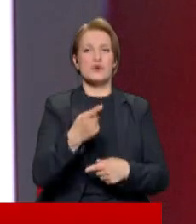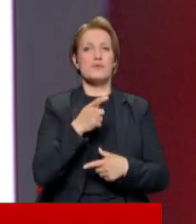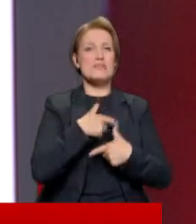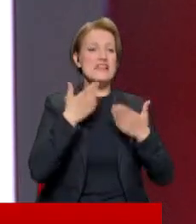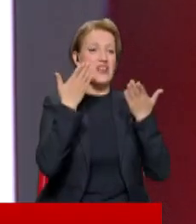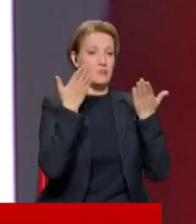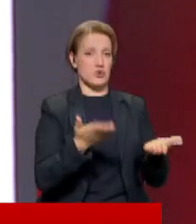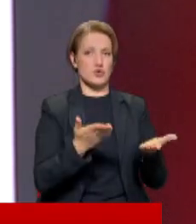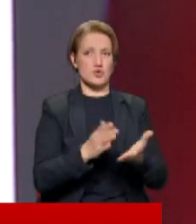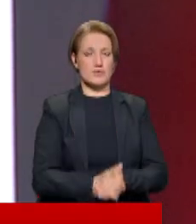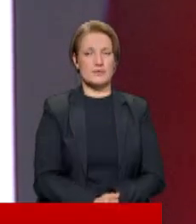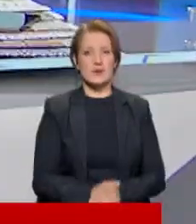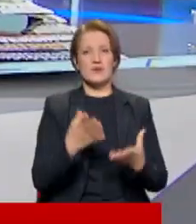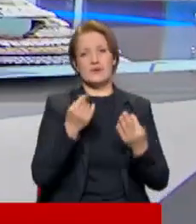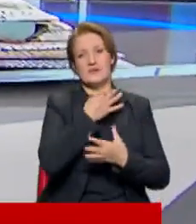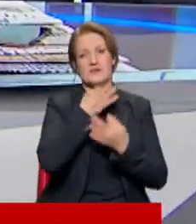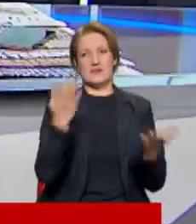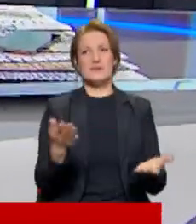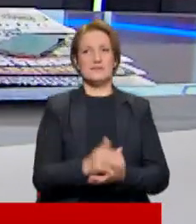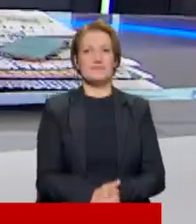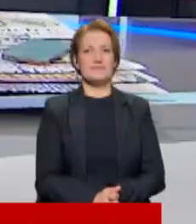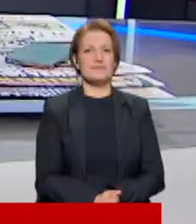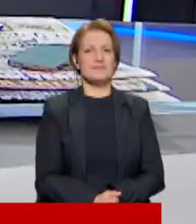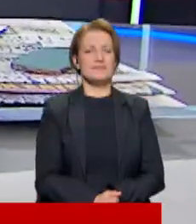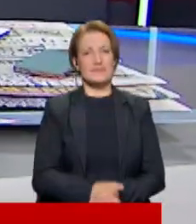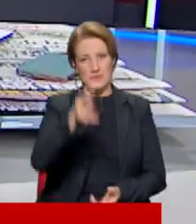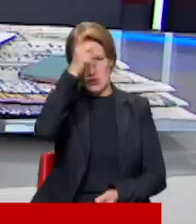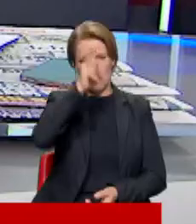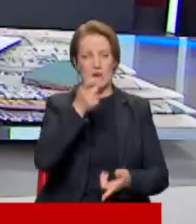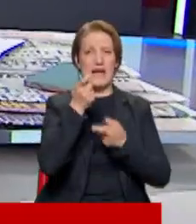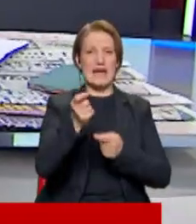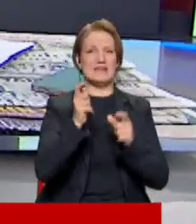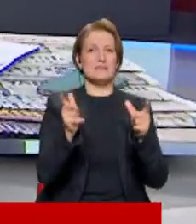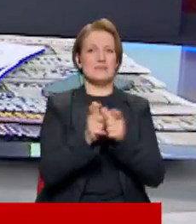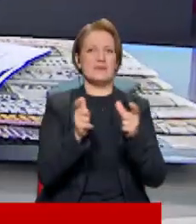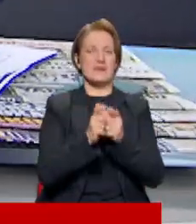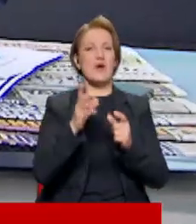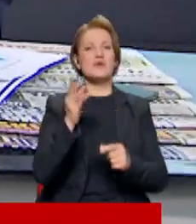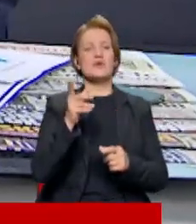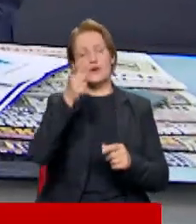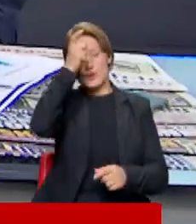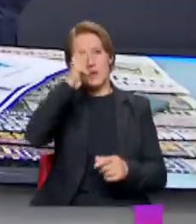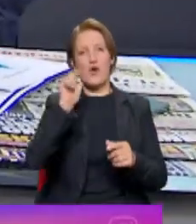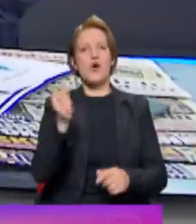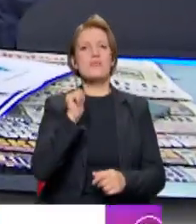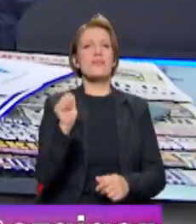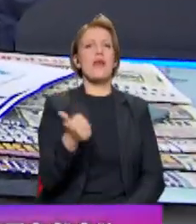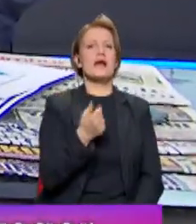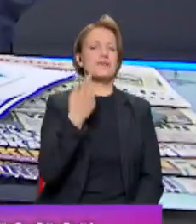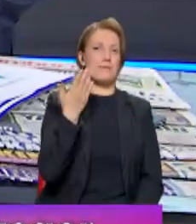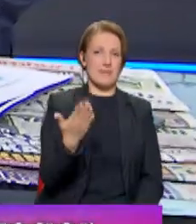milliyetçilik budur Çok teşekkür ediyorum Türk Eğitim Derneği Türkiye'nin önemli değerlerinden biri